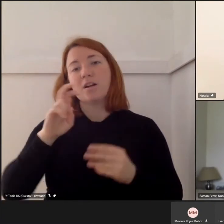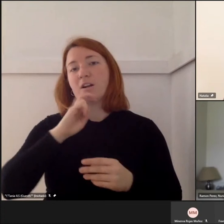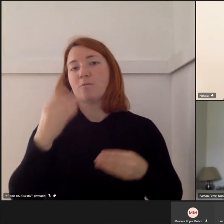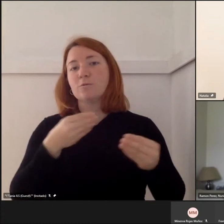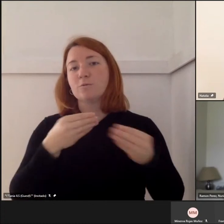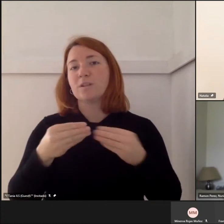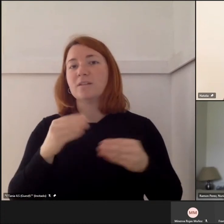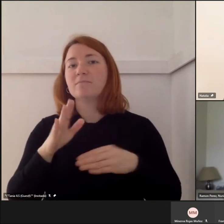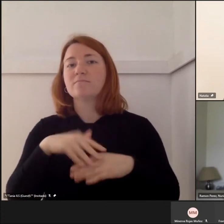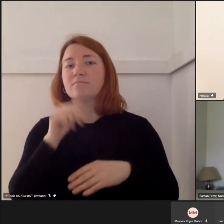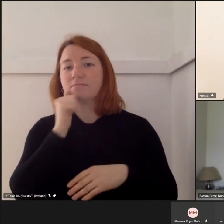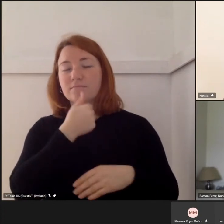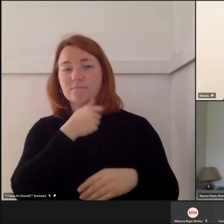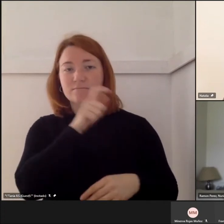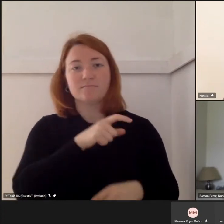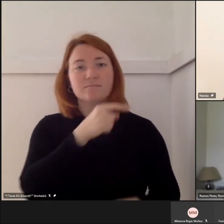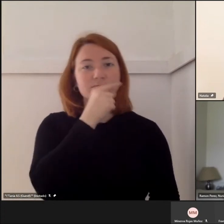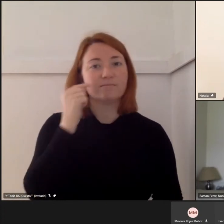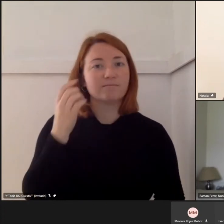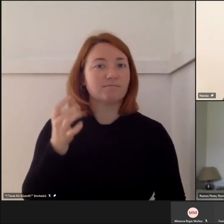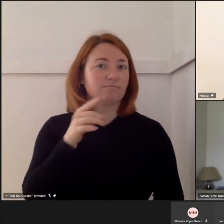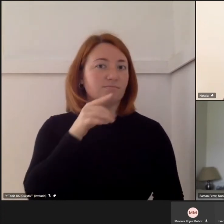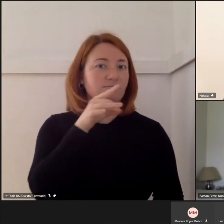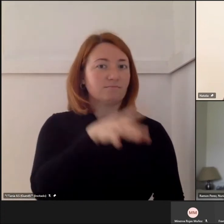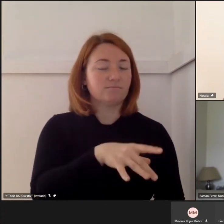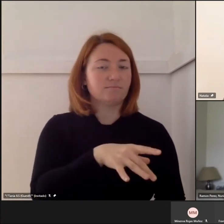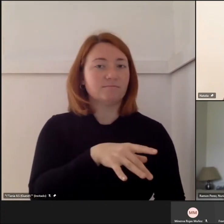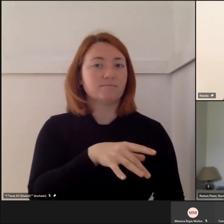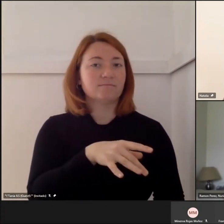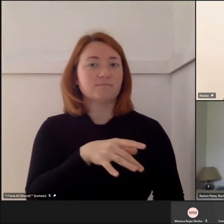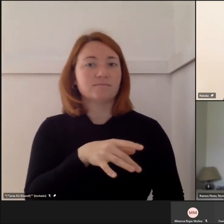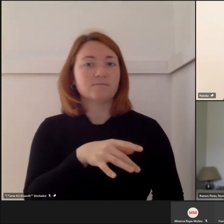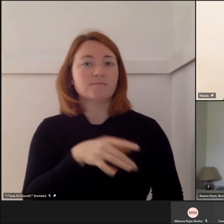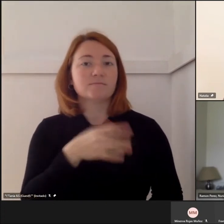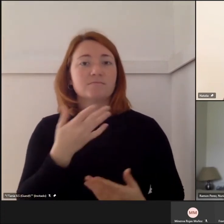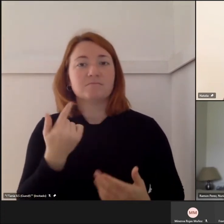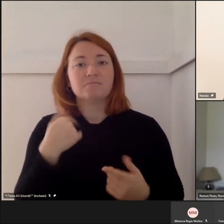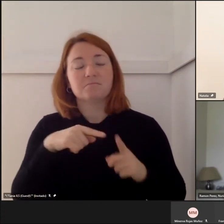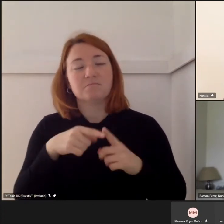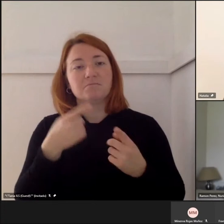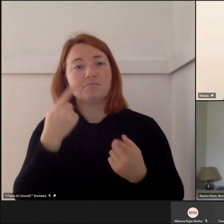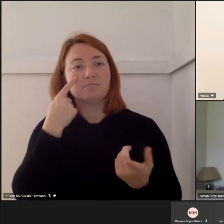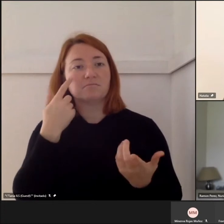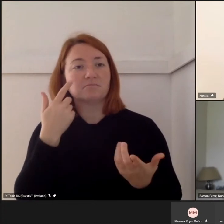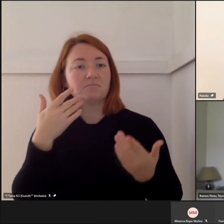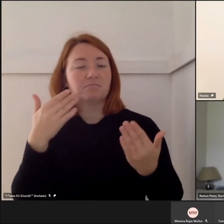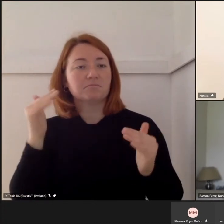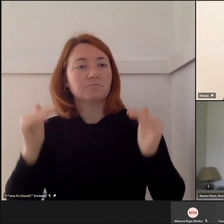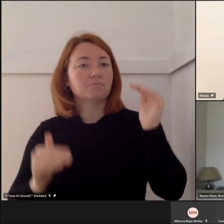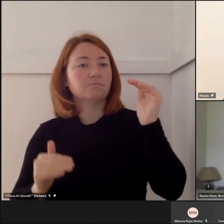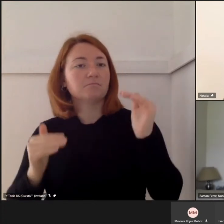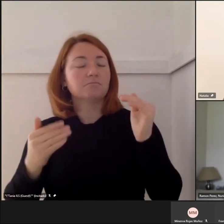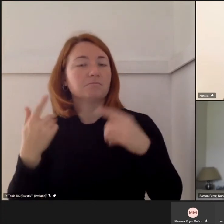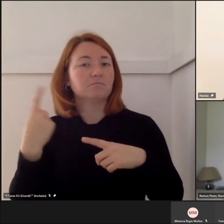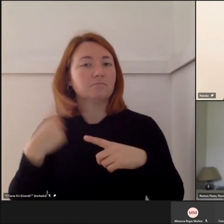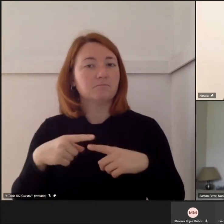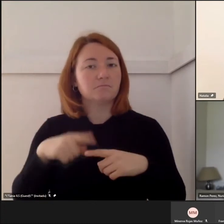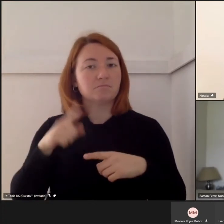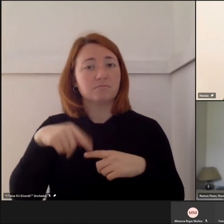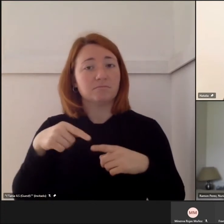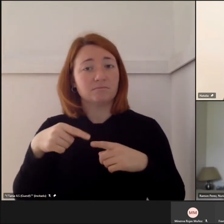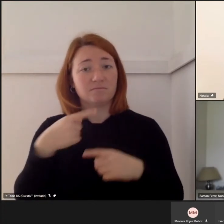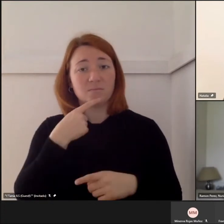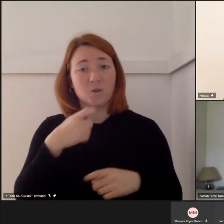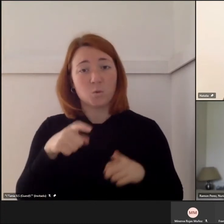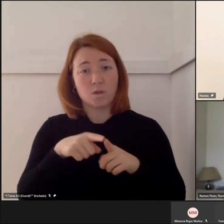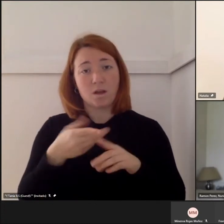proveint, no?, d'aquests recursos. Per tant, bueno, realment mereix d'un aprofundiment No? I també, una mica en la línia de la pregunta